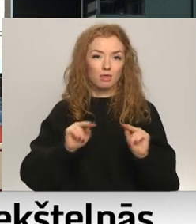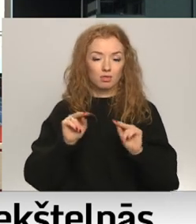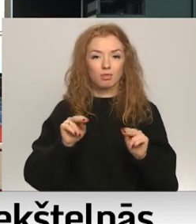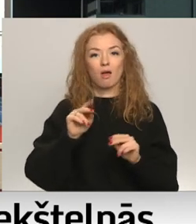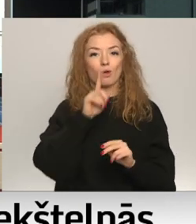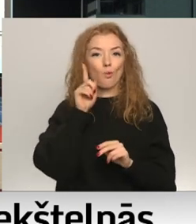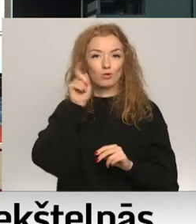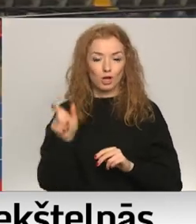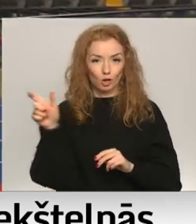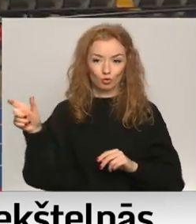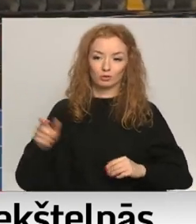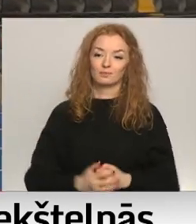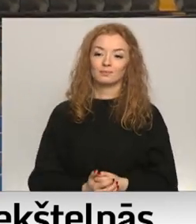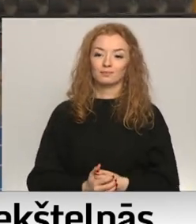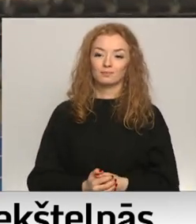jaunos vieglatlētus.